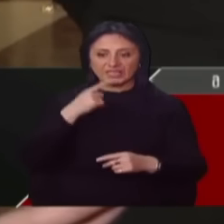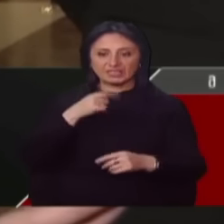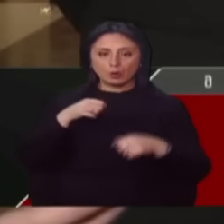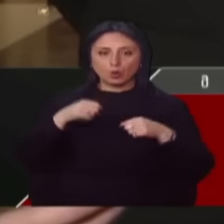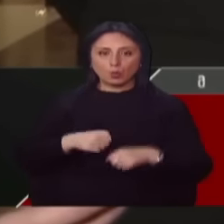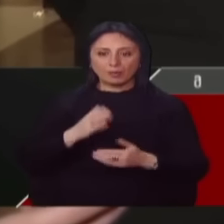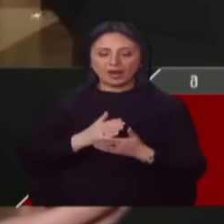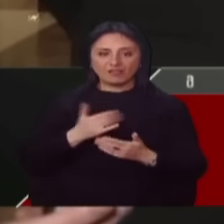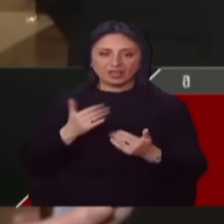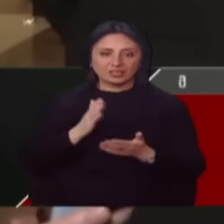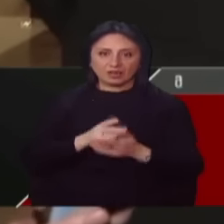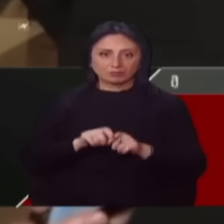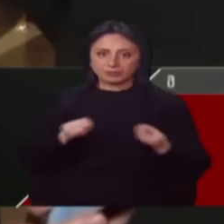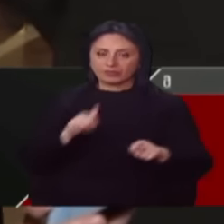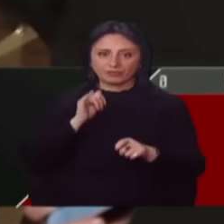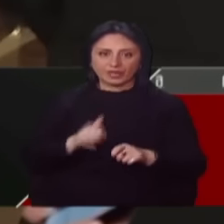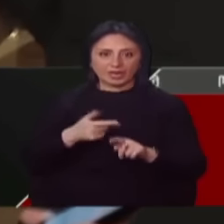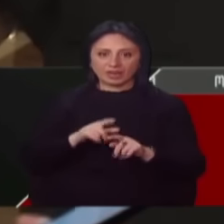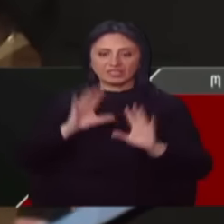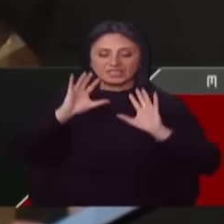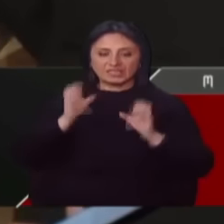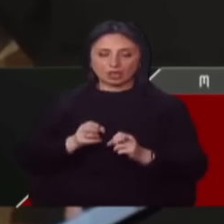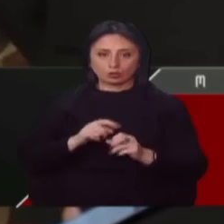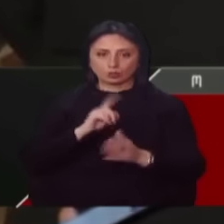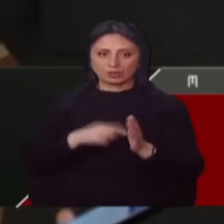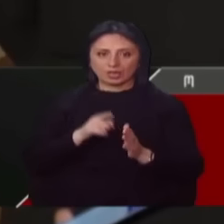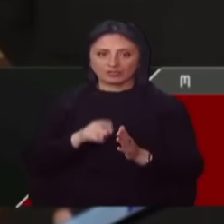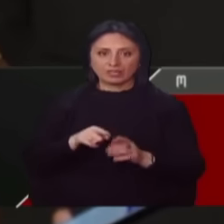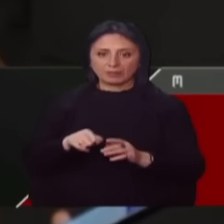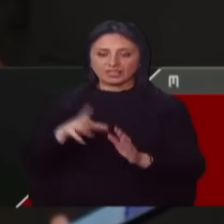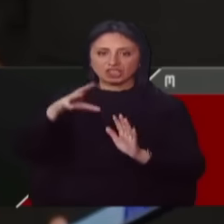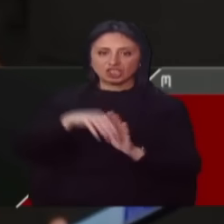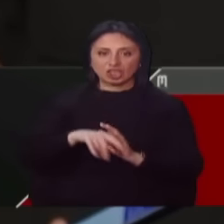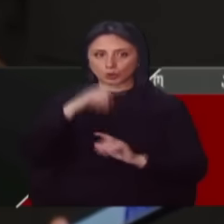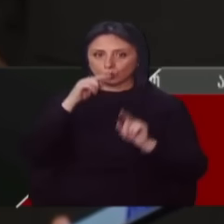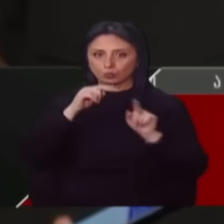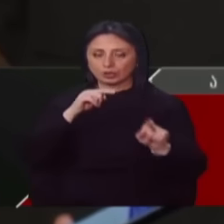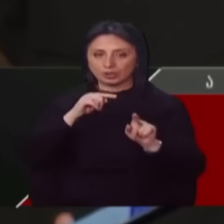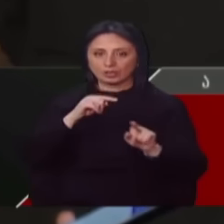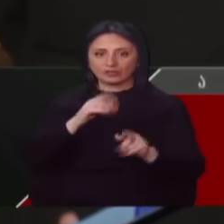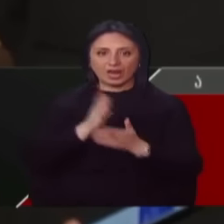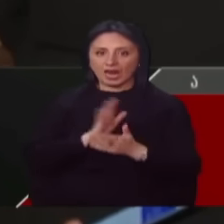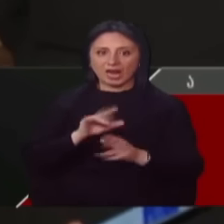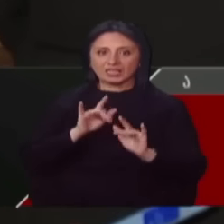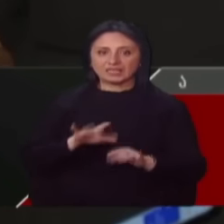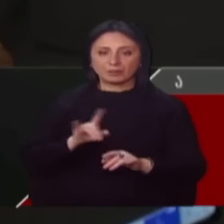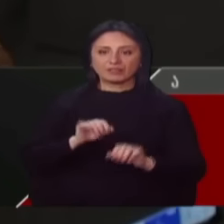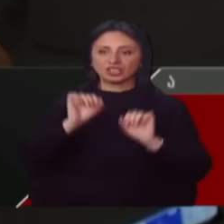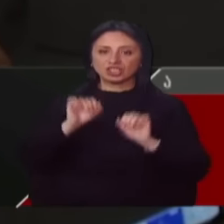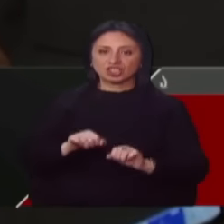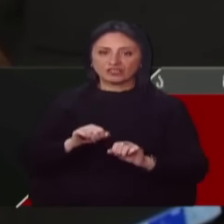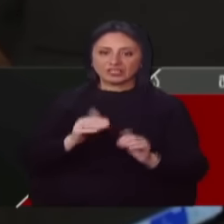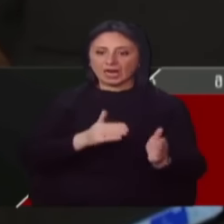თქმის უფლებაც გვაქვს, არის ის, რომ ეს ძალიან სერიოზული საკითხია. მასში ჩართულია რუსეთი. ეს არ არის საქმე, რომელიც